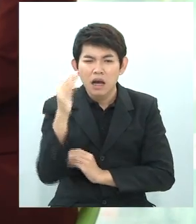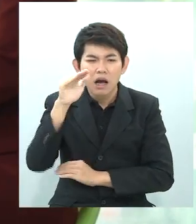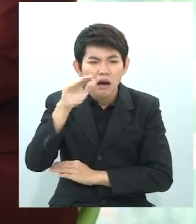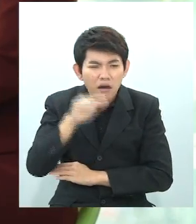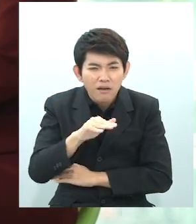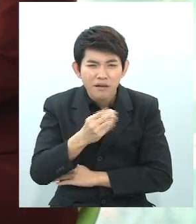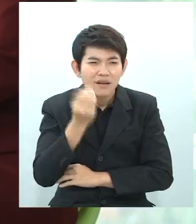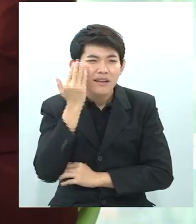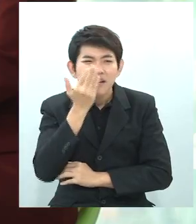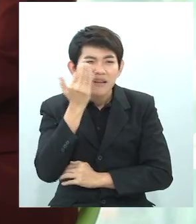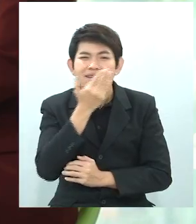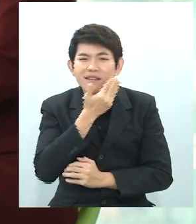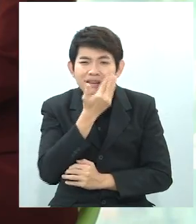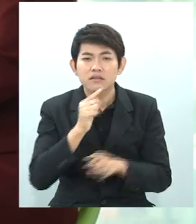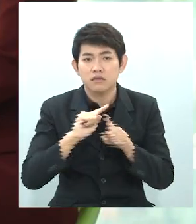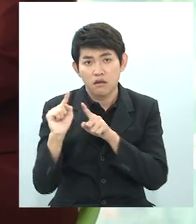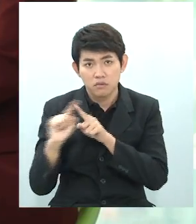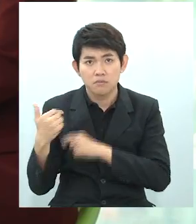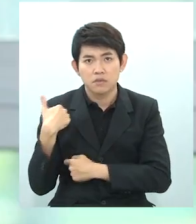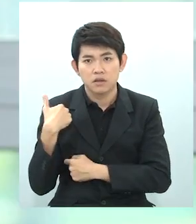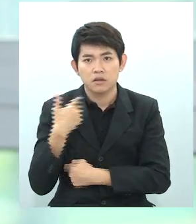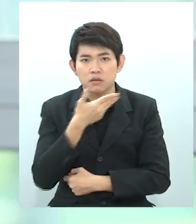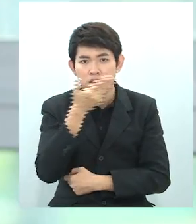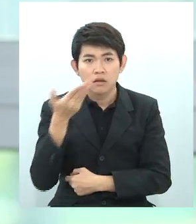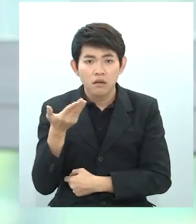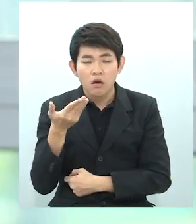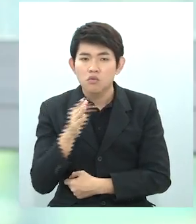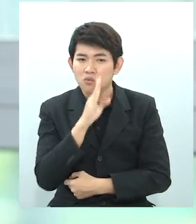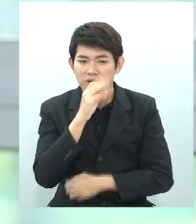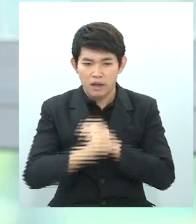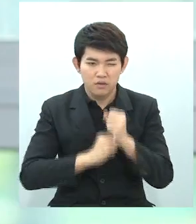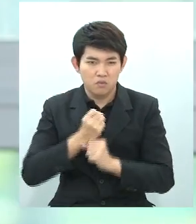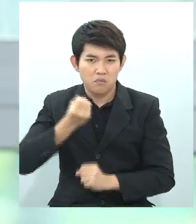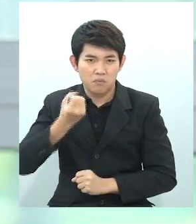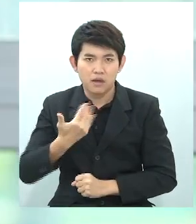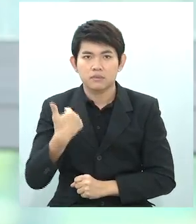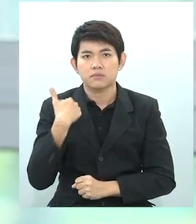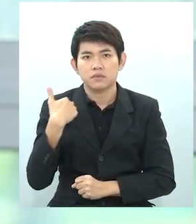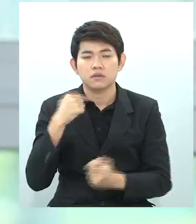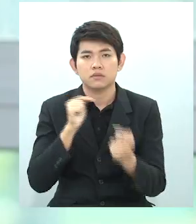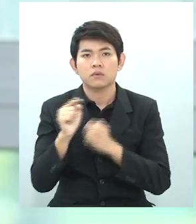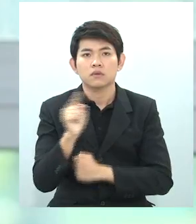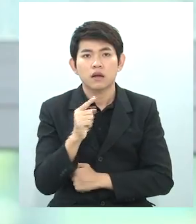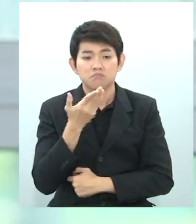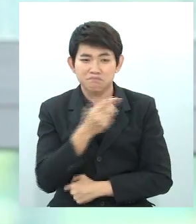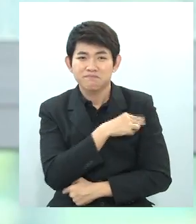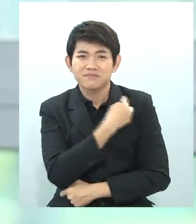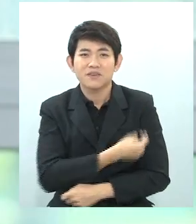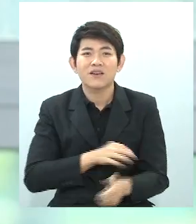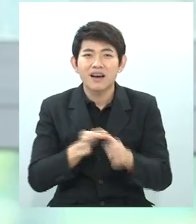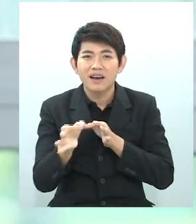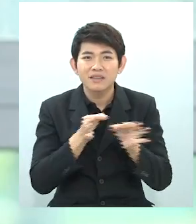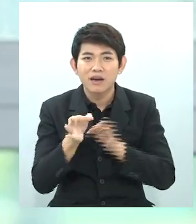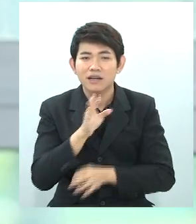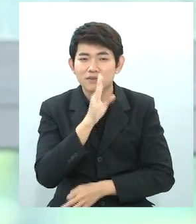แล้วก็อีกอย่างก็คือบางคนนะคะเมื่ออายุมากขึ้นจะมีเรื่องของที่หมออธิบายฟังนะคะฮอร์โมนหม